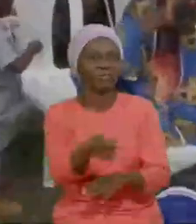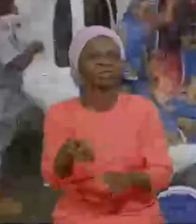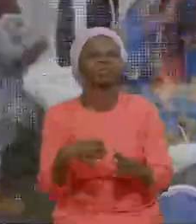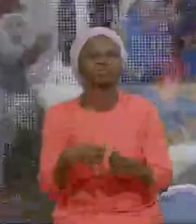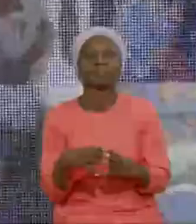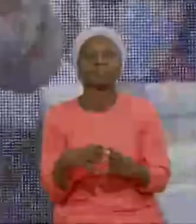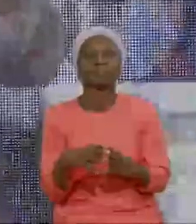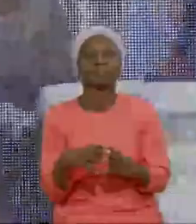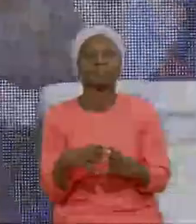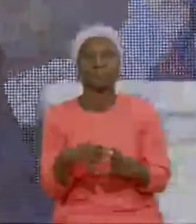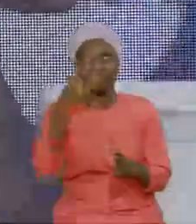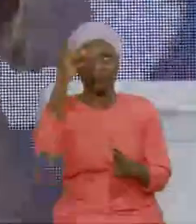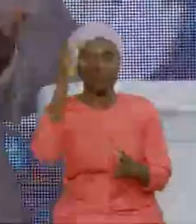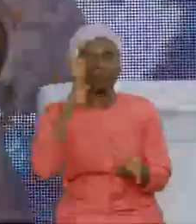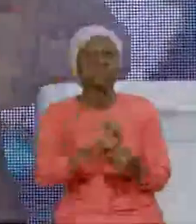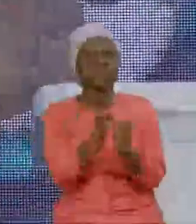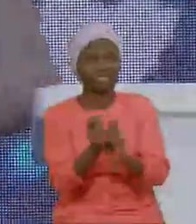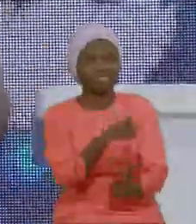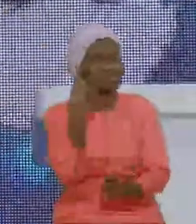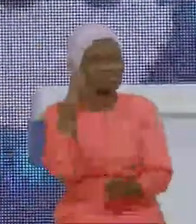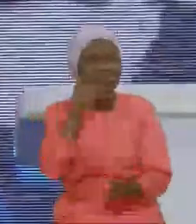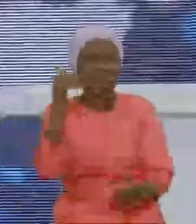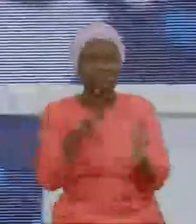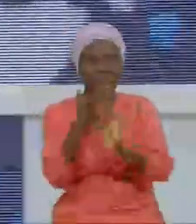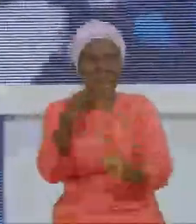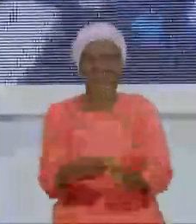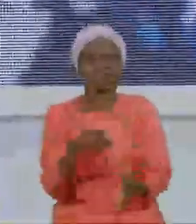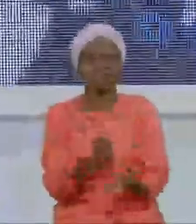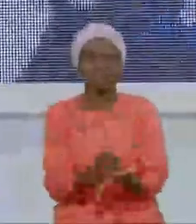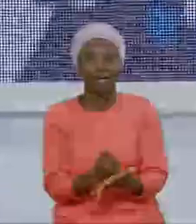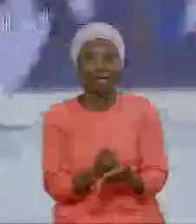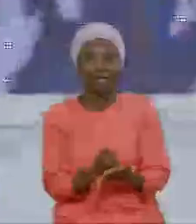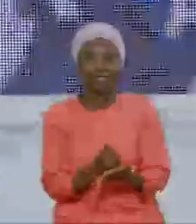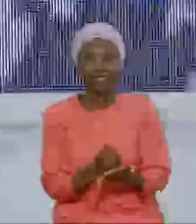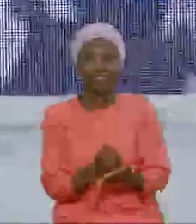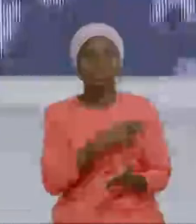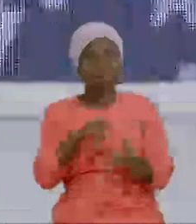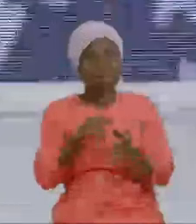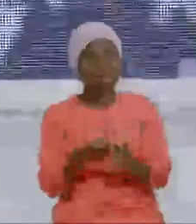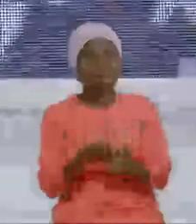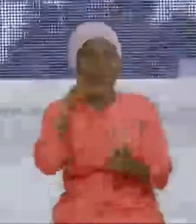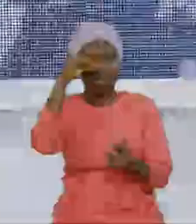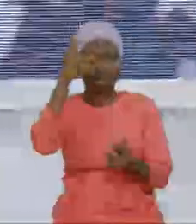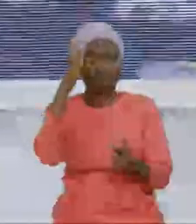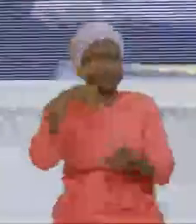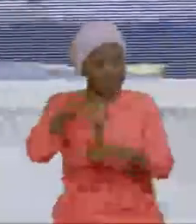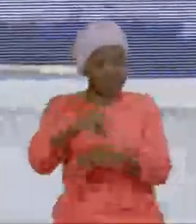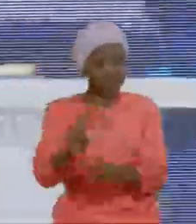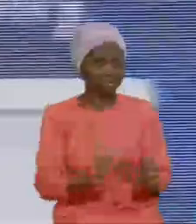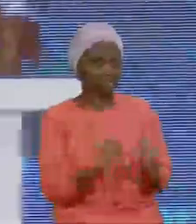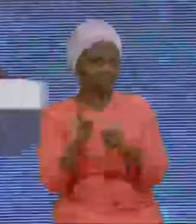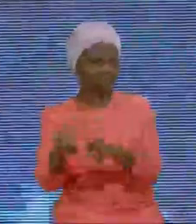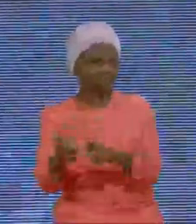he sur toi. He will change you for the better. Il va te transformer en meilleur. And then he will send you forth. Et il va